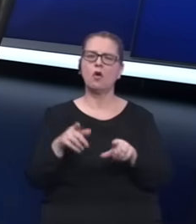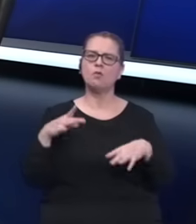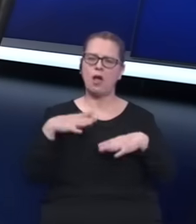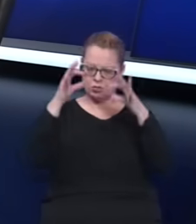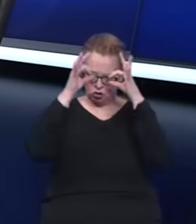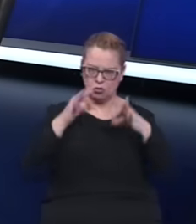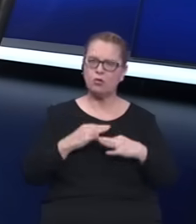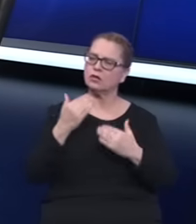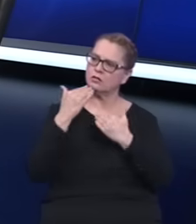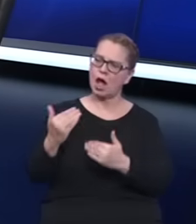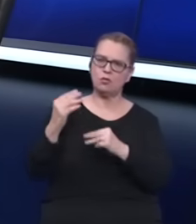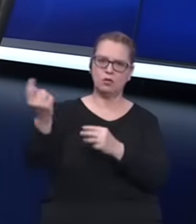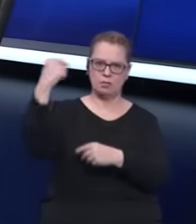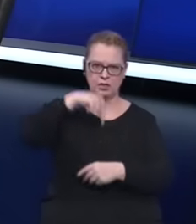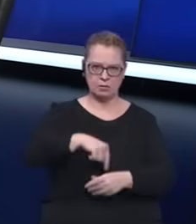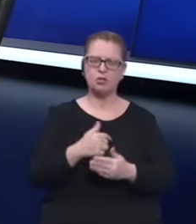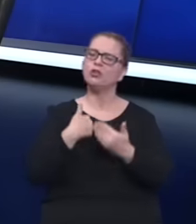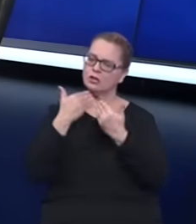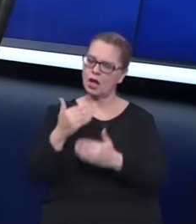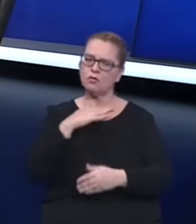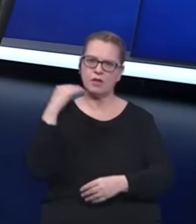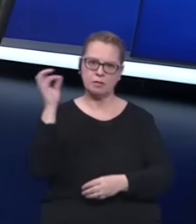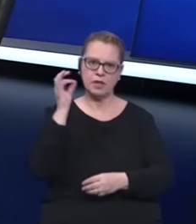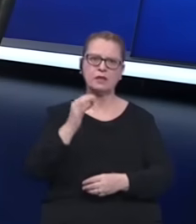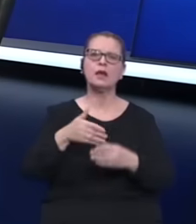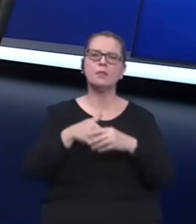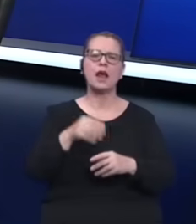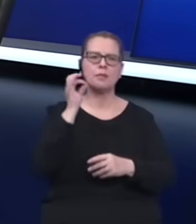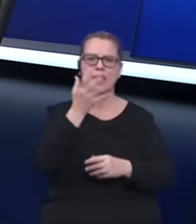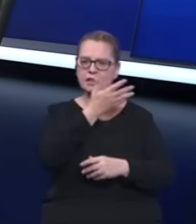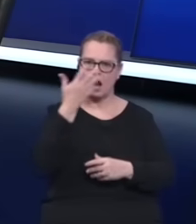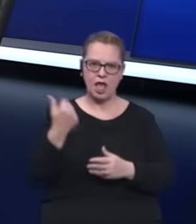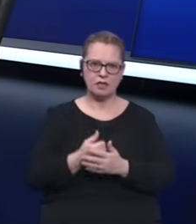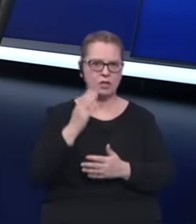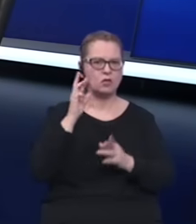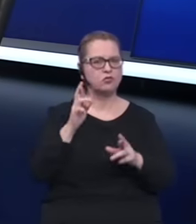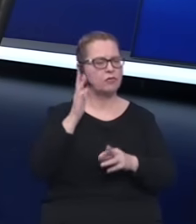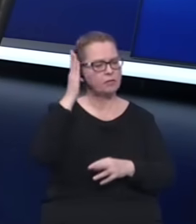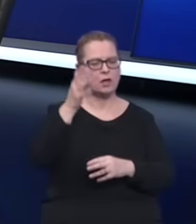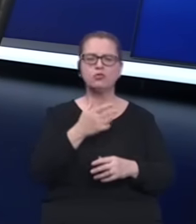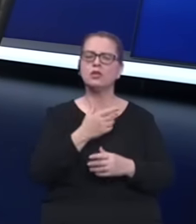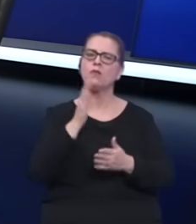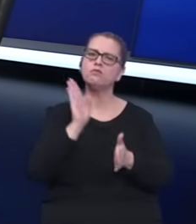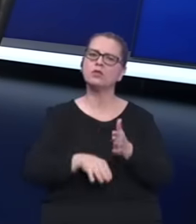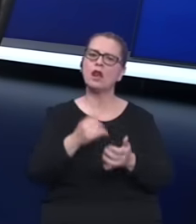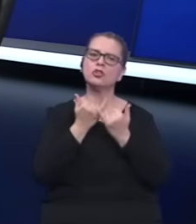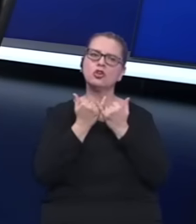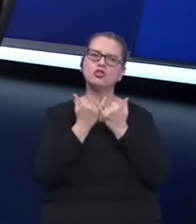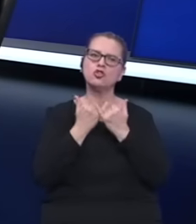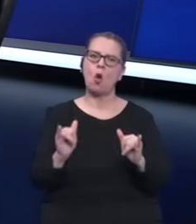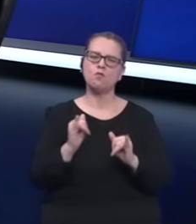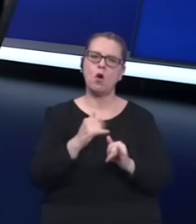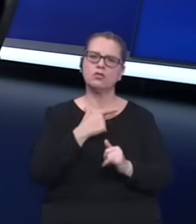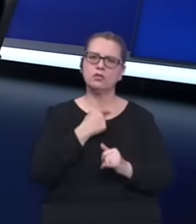Sasky Branislava Gröhlinga. Ďakujem aj vám. Ďakujem veľmi pekne. Ešte pekné leto želáme a dúfam, že to nebude to posledné slobodné leto a že voľby naozaj dopadnú veľmi